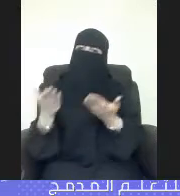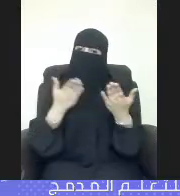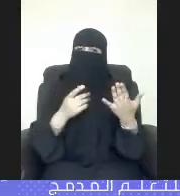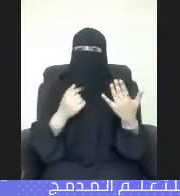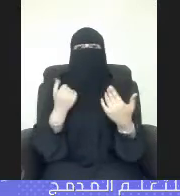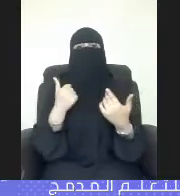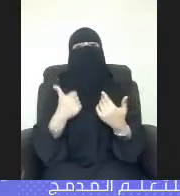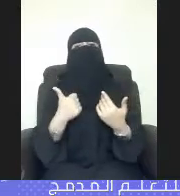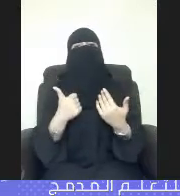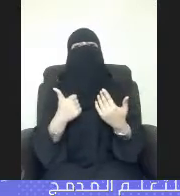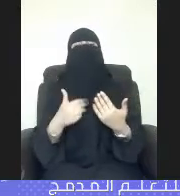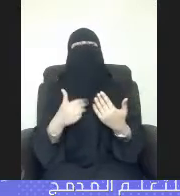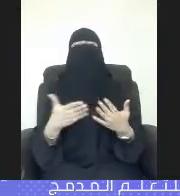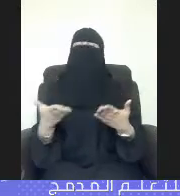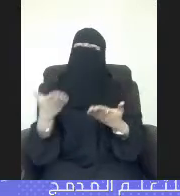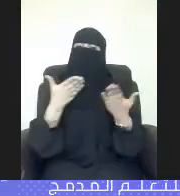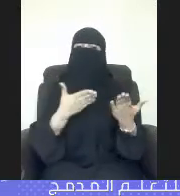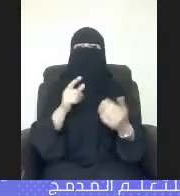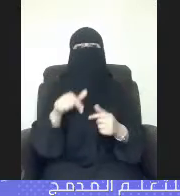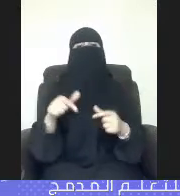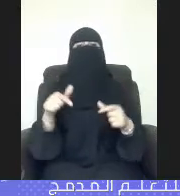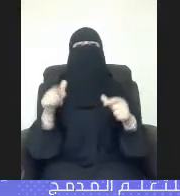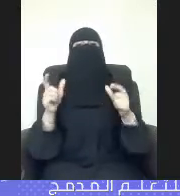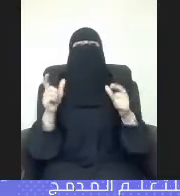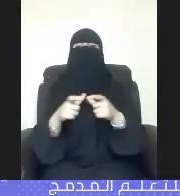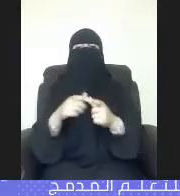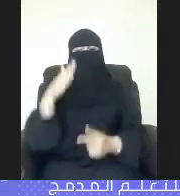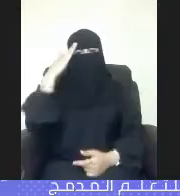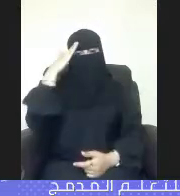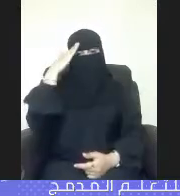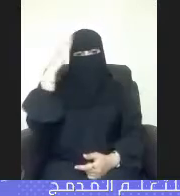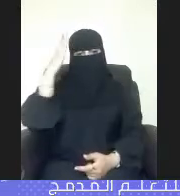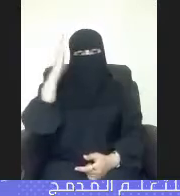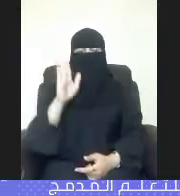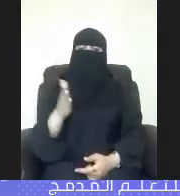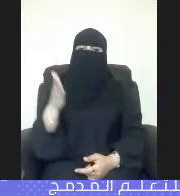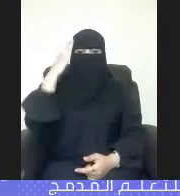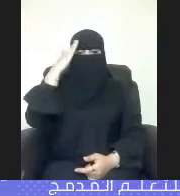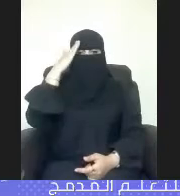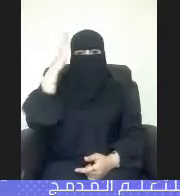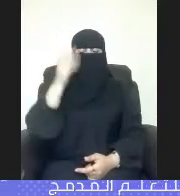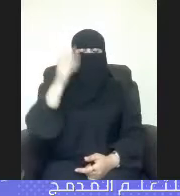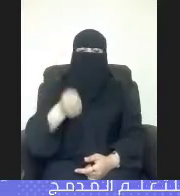أجمل ترحيب. والسلام عليكم ورحمة الله وبركاته.